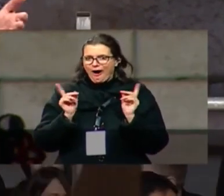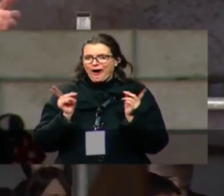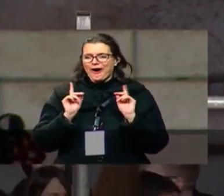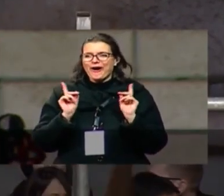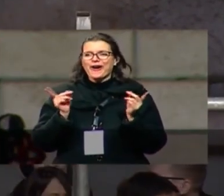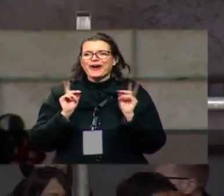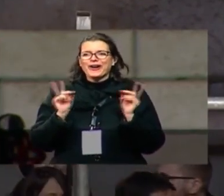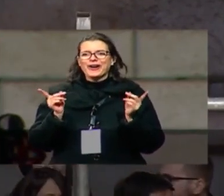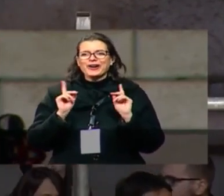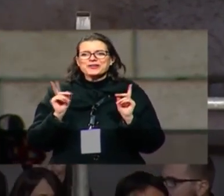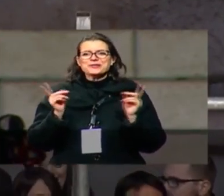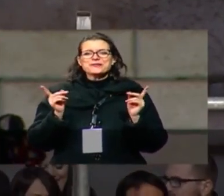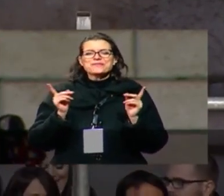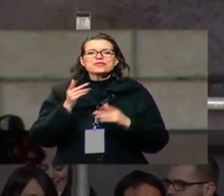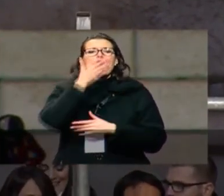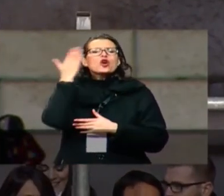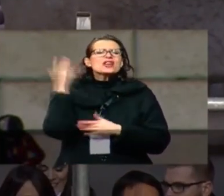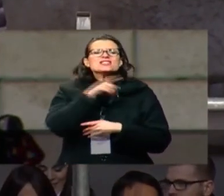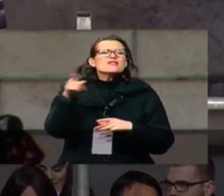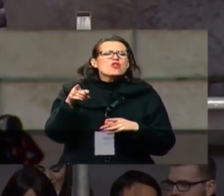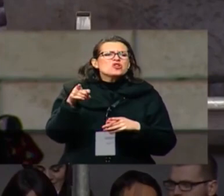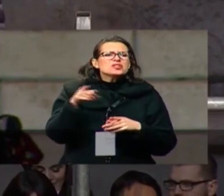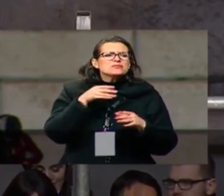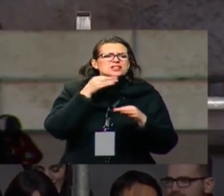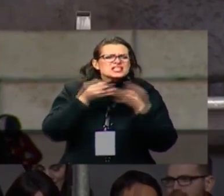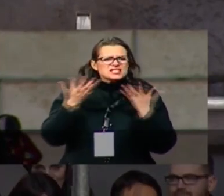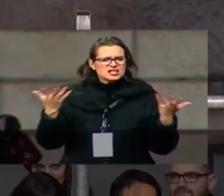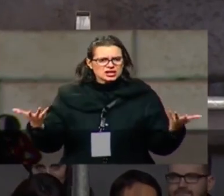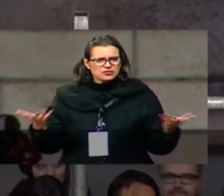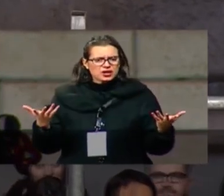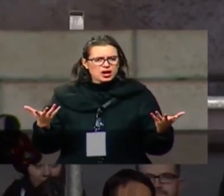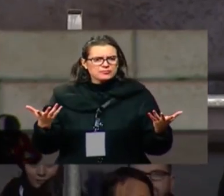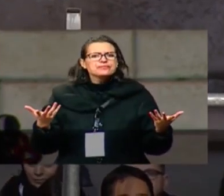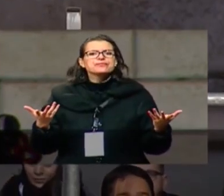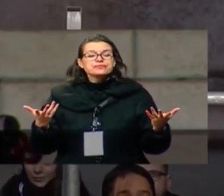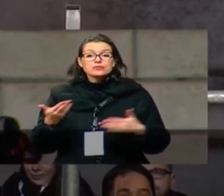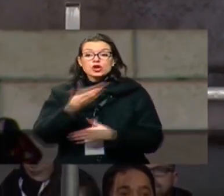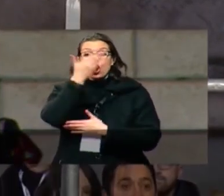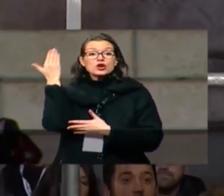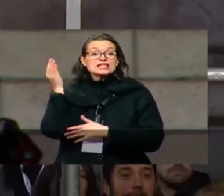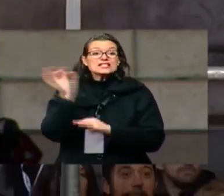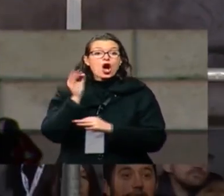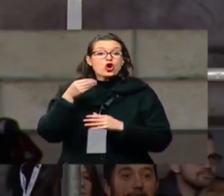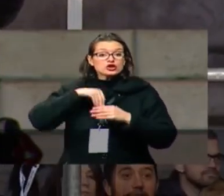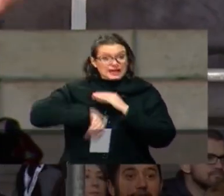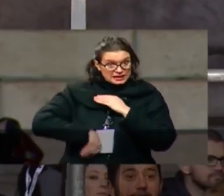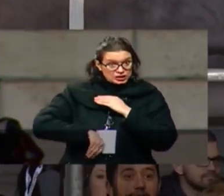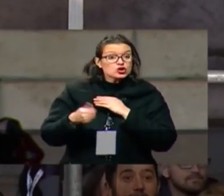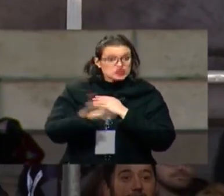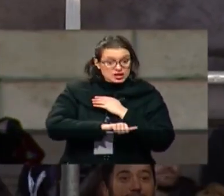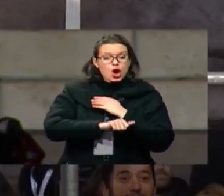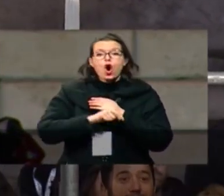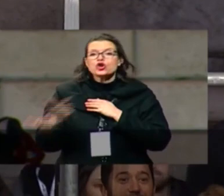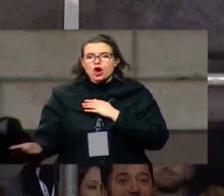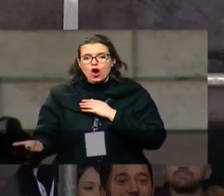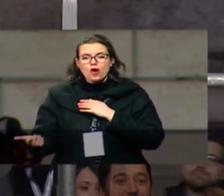no ma ma no onesta Dipende che cosa intendiamo perché L'onestà è qualcosa che c'hai dentro non ce l'ha io dicevo che era